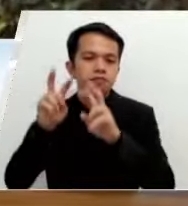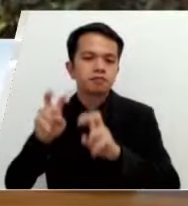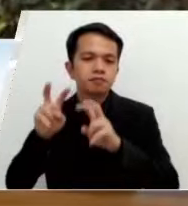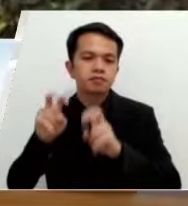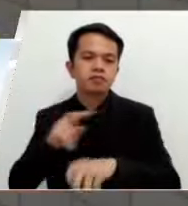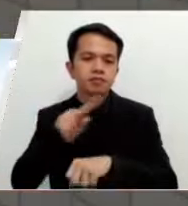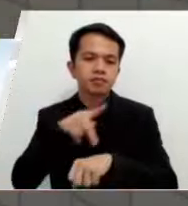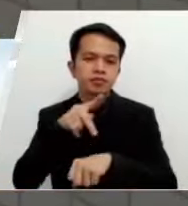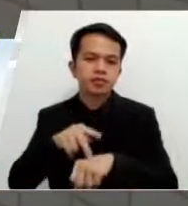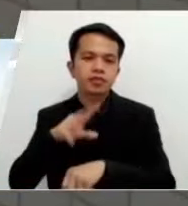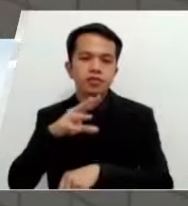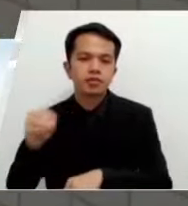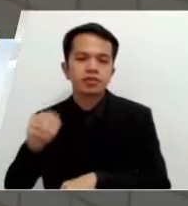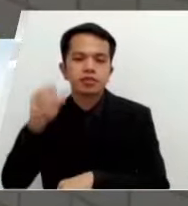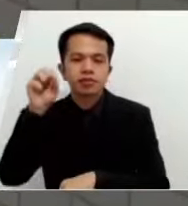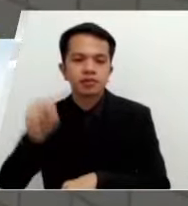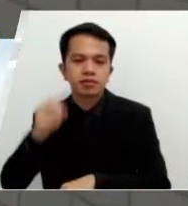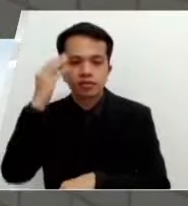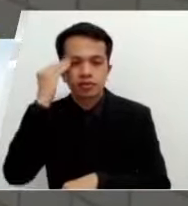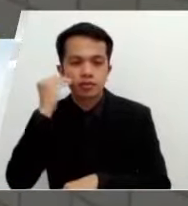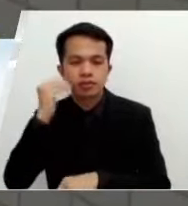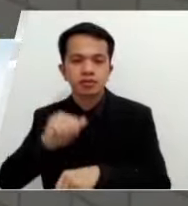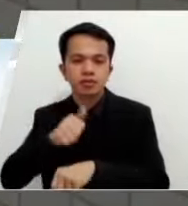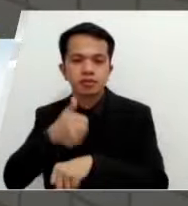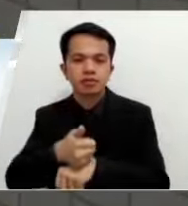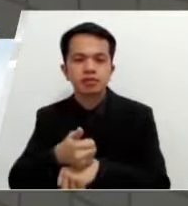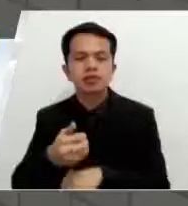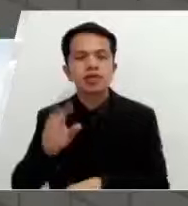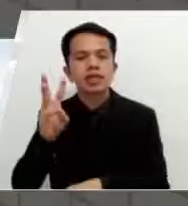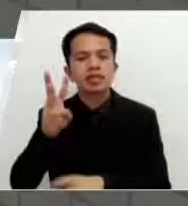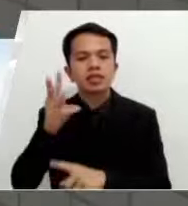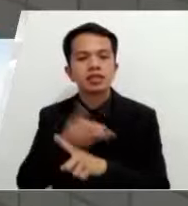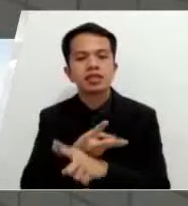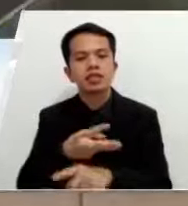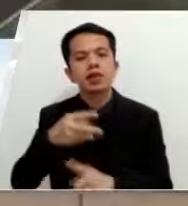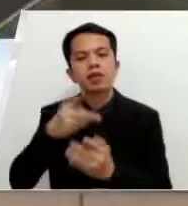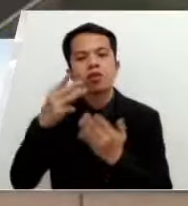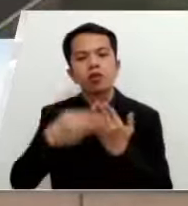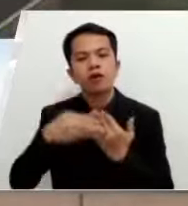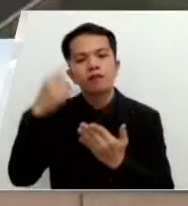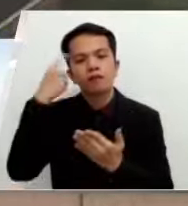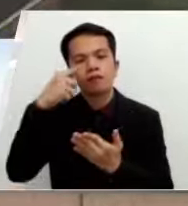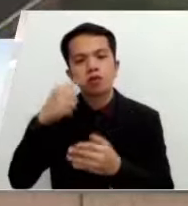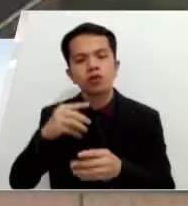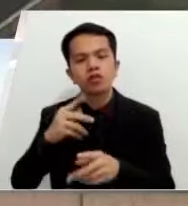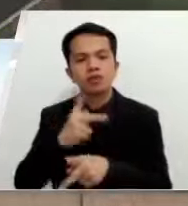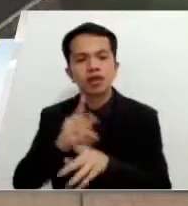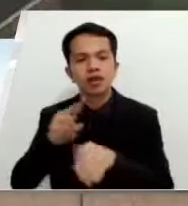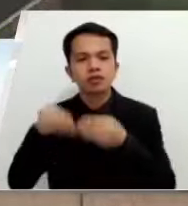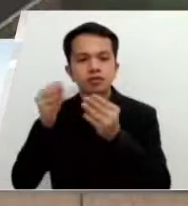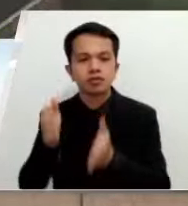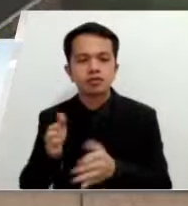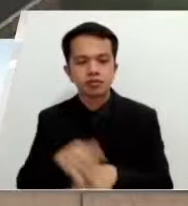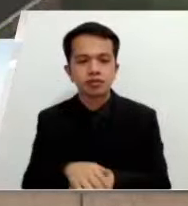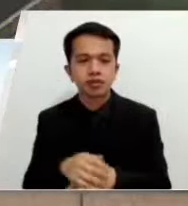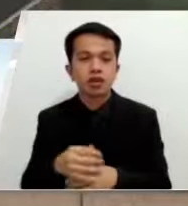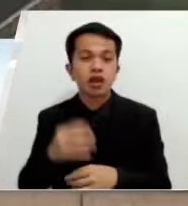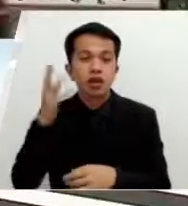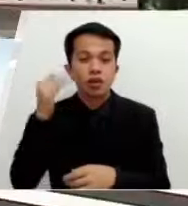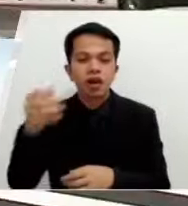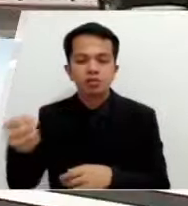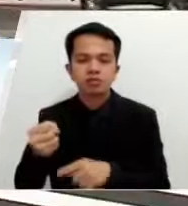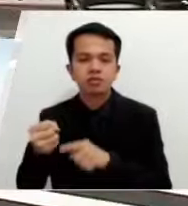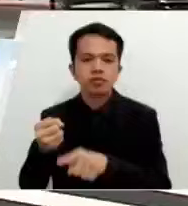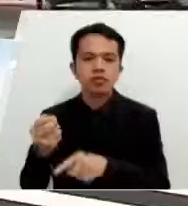South Korea ang ipinatutupad na 6 na buwang pilot program para sa mga caregiver. Kasunod yan ang pagkakahuli sa 2 Pilipinong kasama